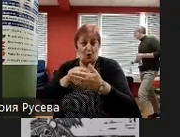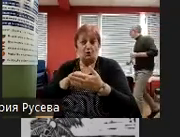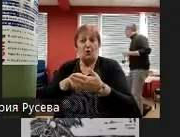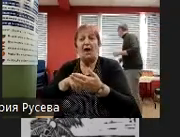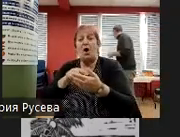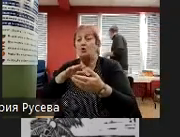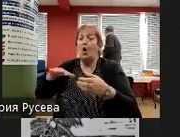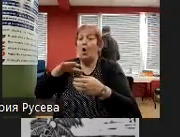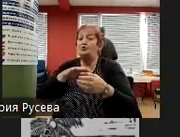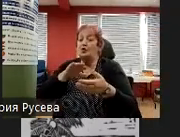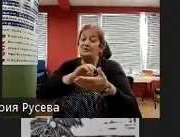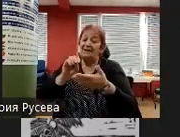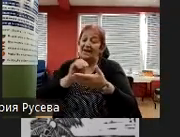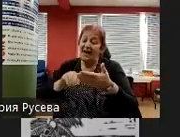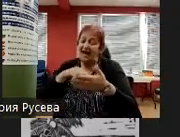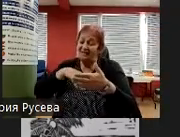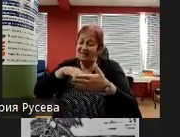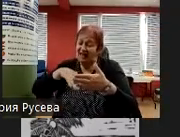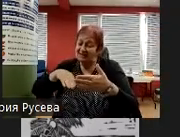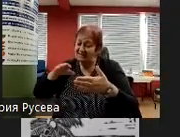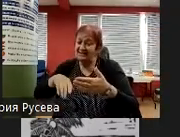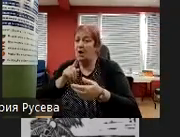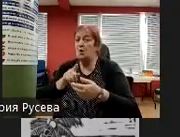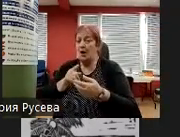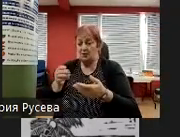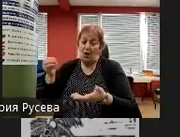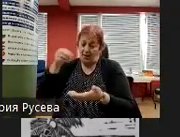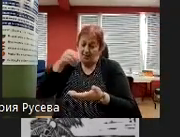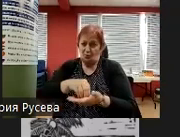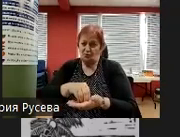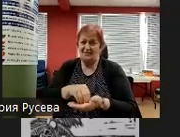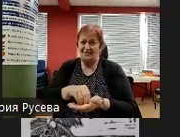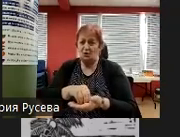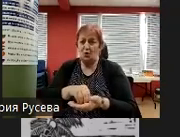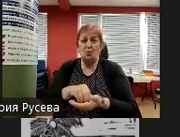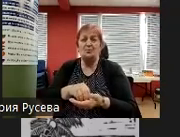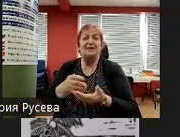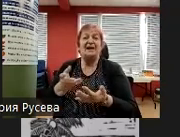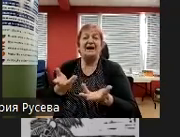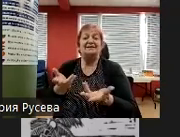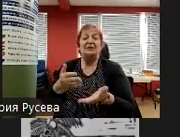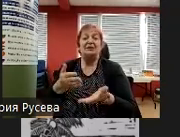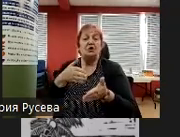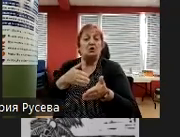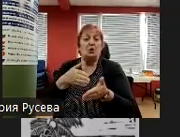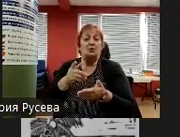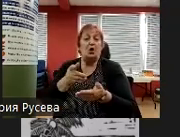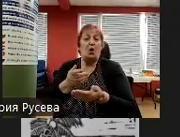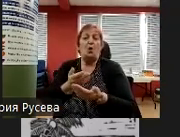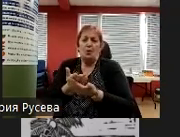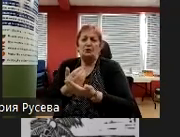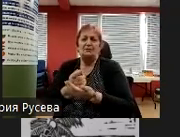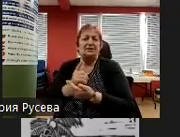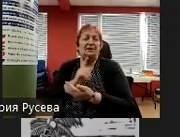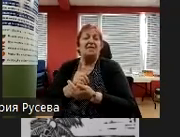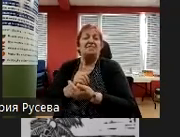текст на това гифче, което е поставено, защото много потребители може да не